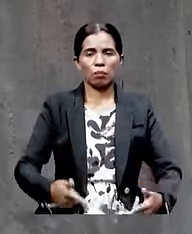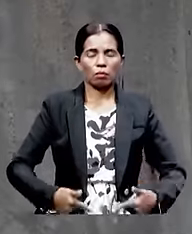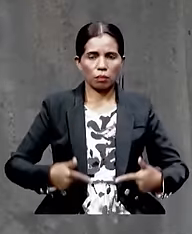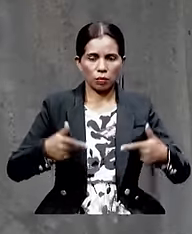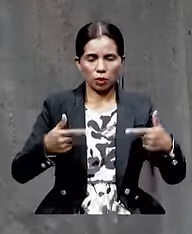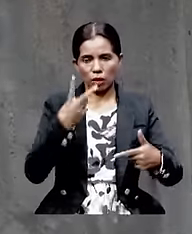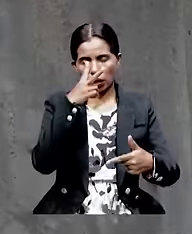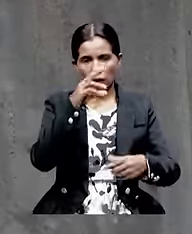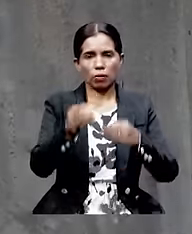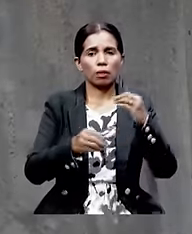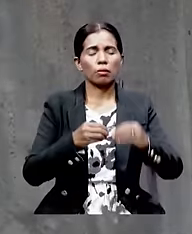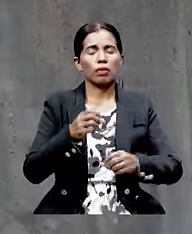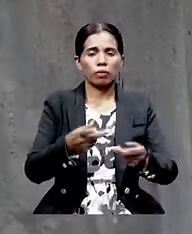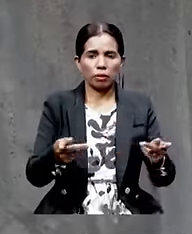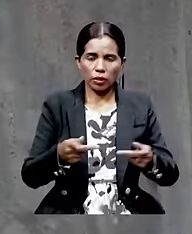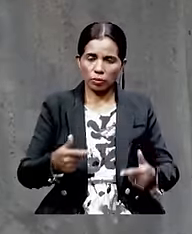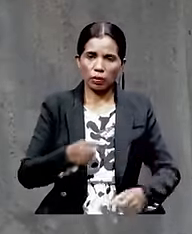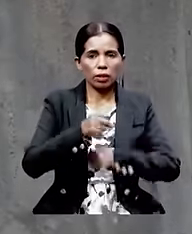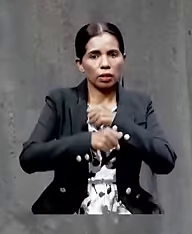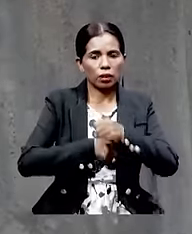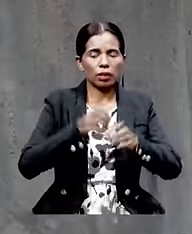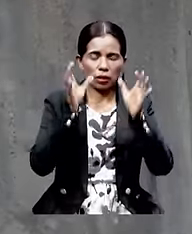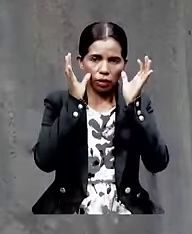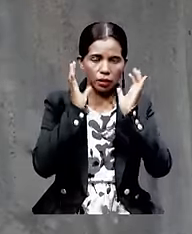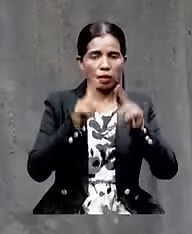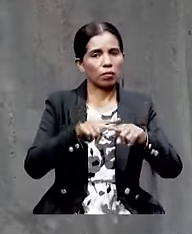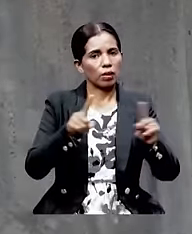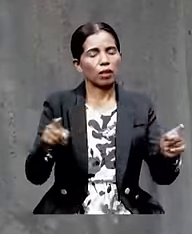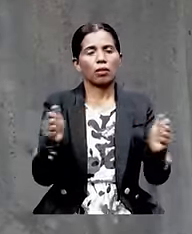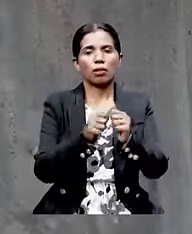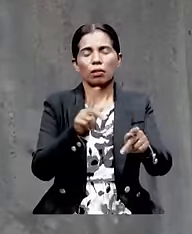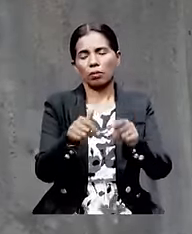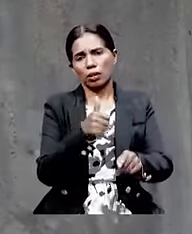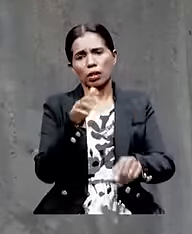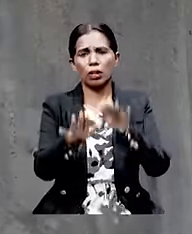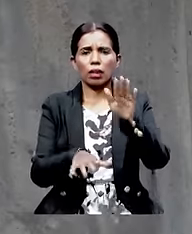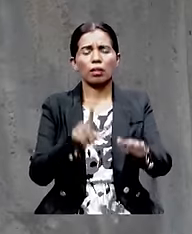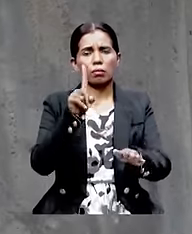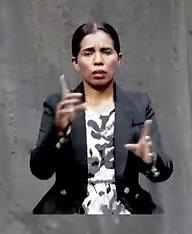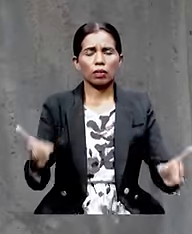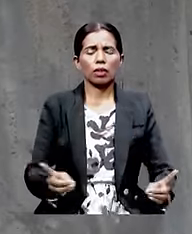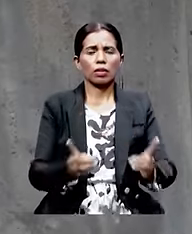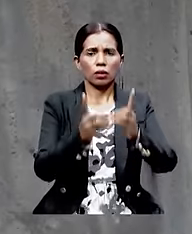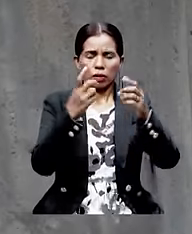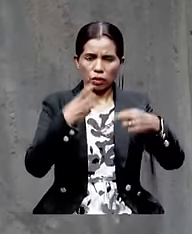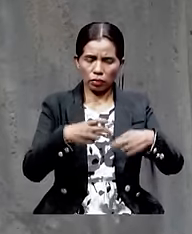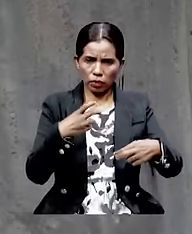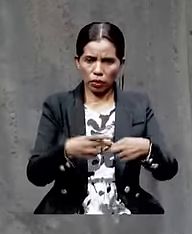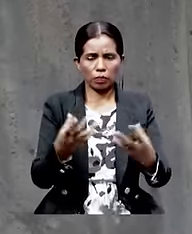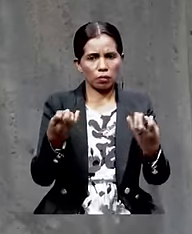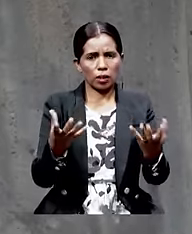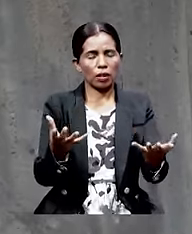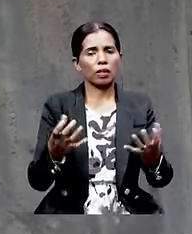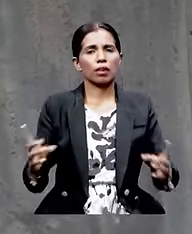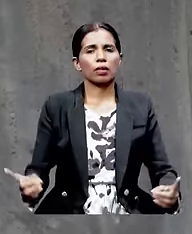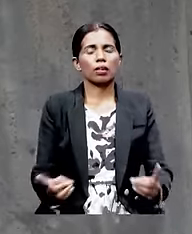ne be triste, ne be diferente ho ema selu. Lau mesak bahira sur desafio lubuk ne be hakara kalakui tingkia